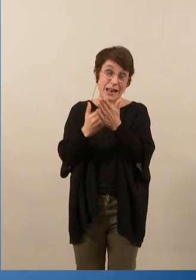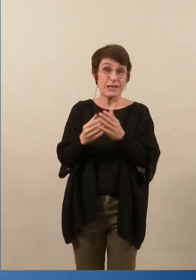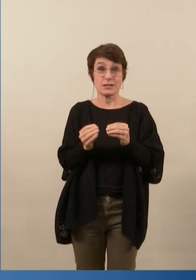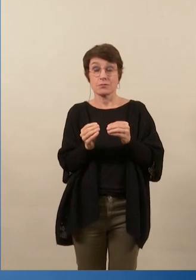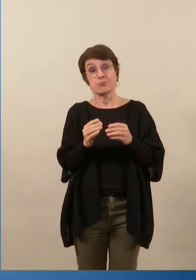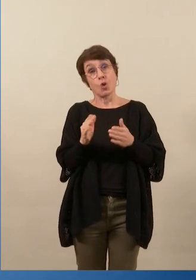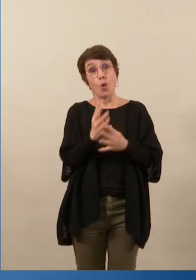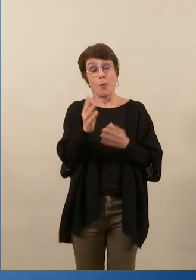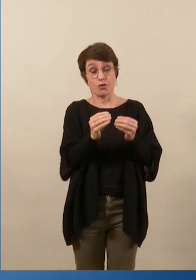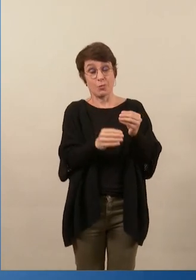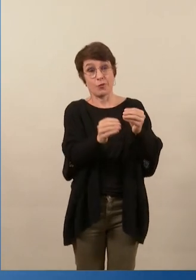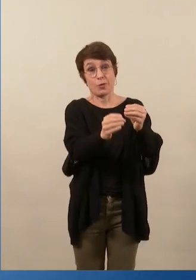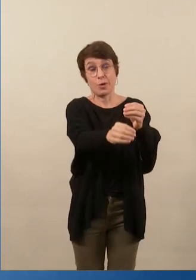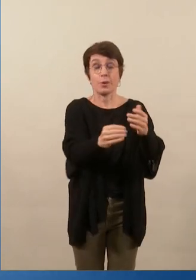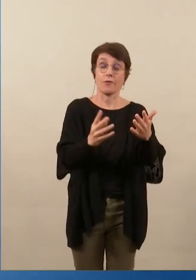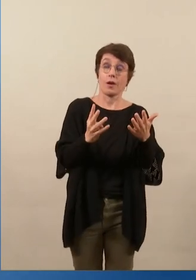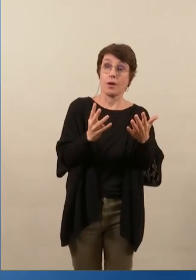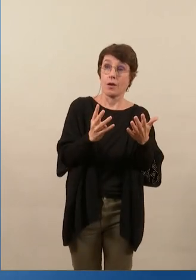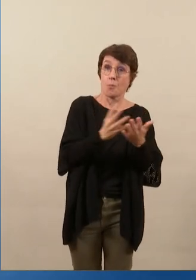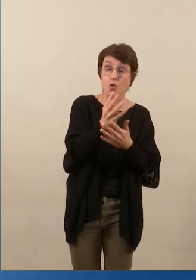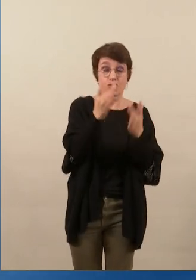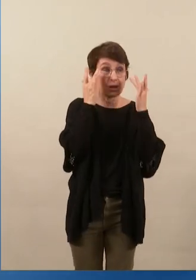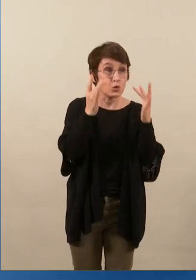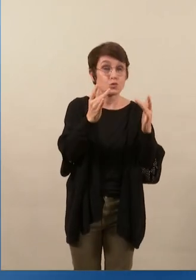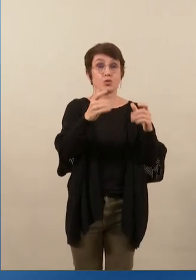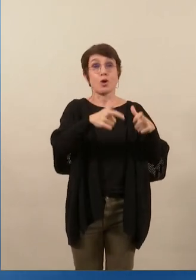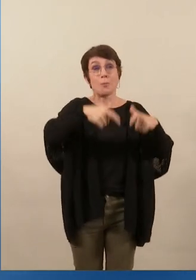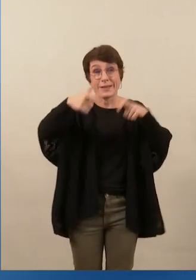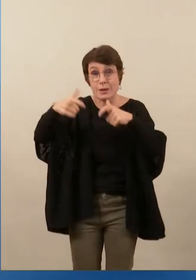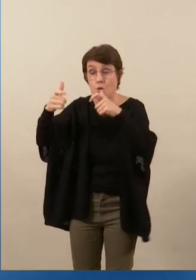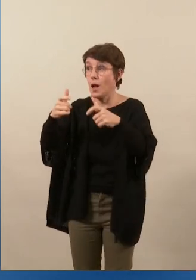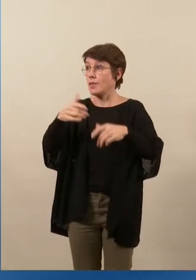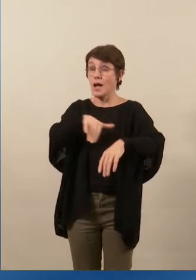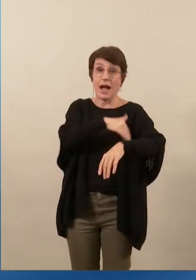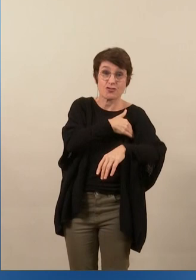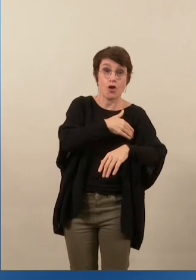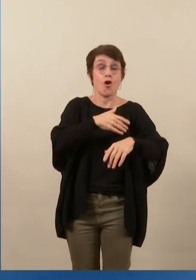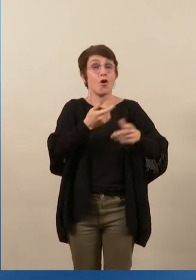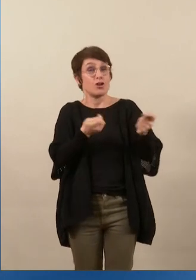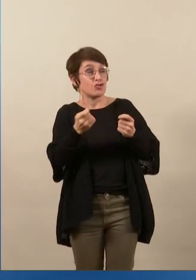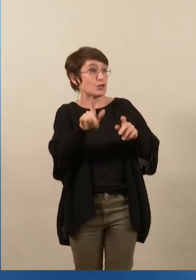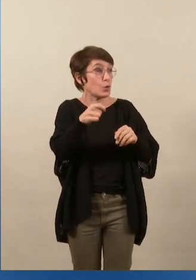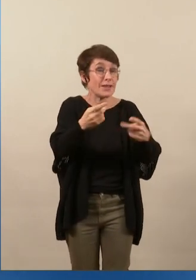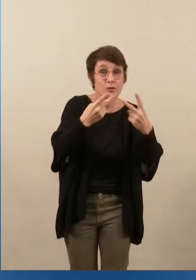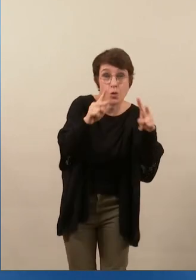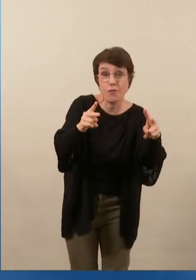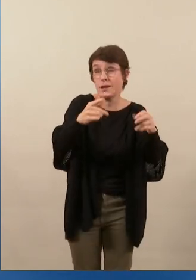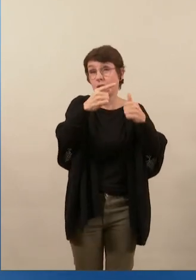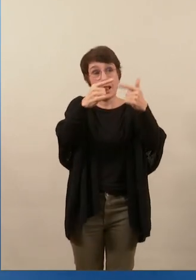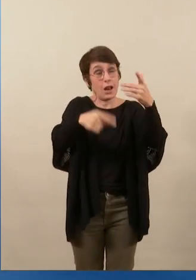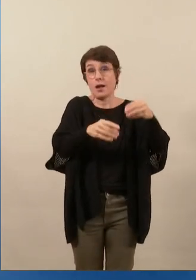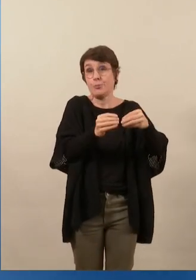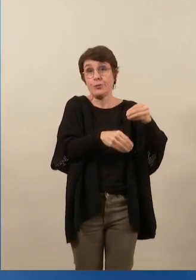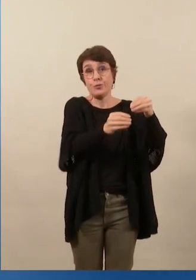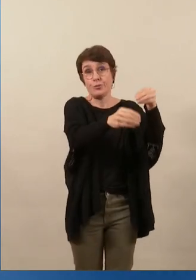investi pour la culture pour le patrimoine pour les quartiers pour le personnel municipale pour la gestion de la nature en ville bref tout un morceau de programme qui